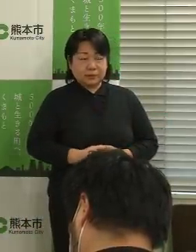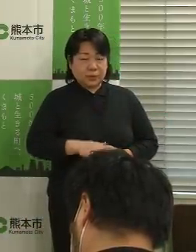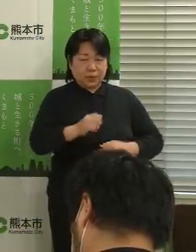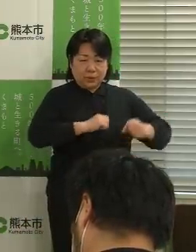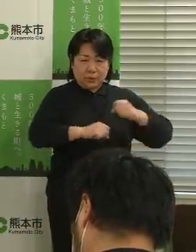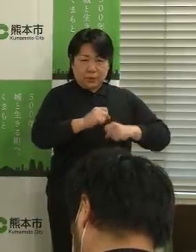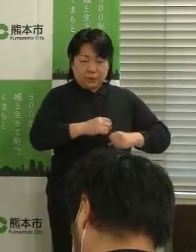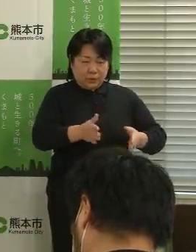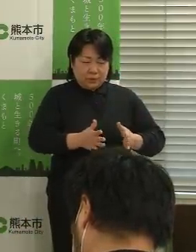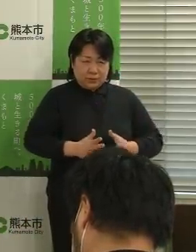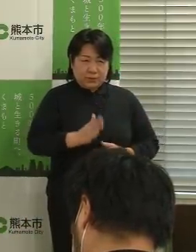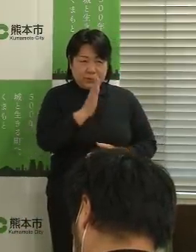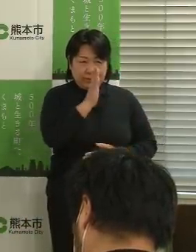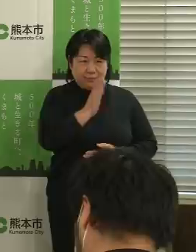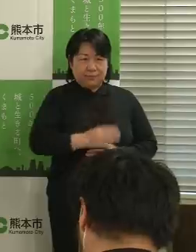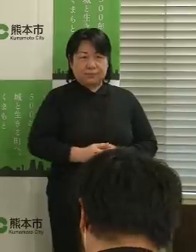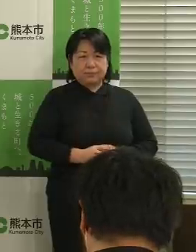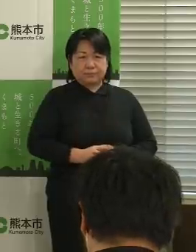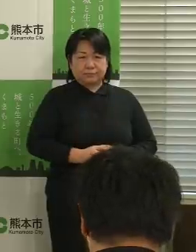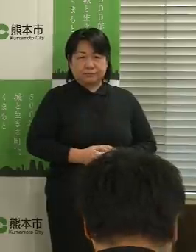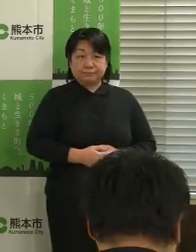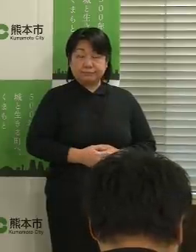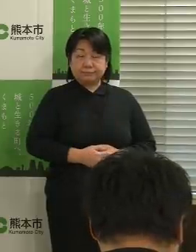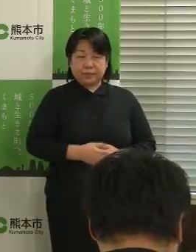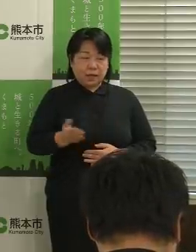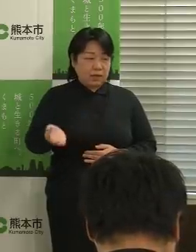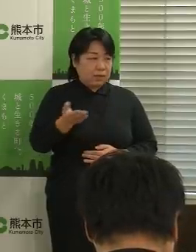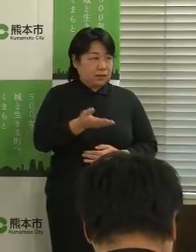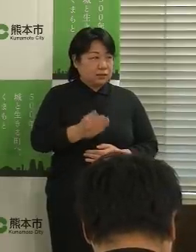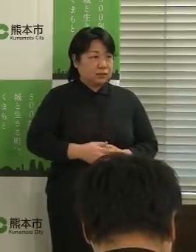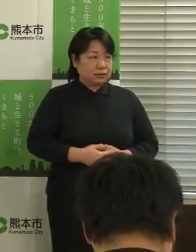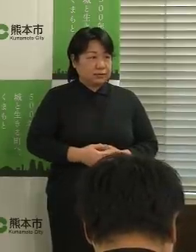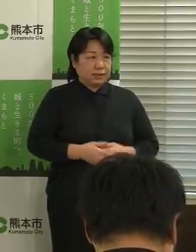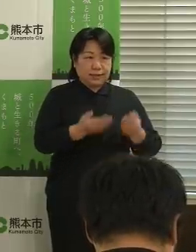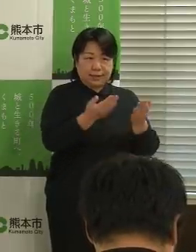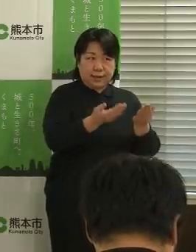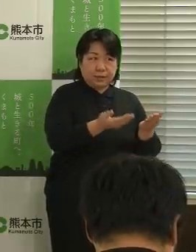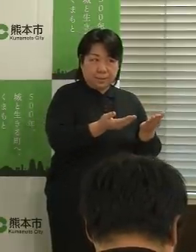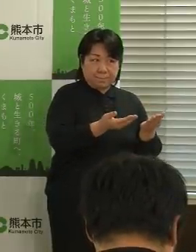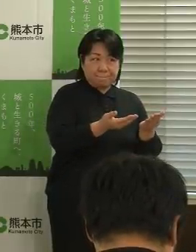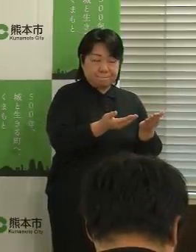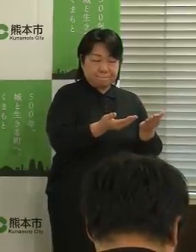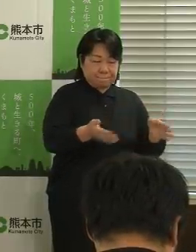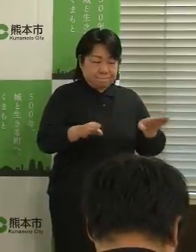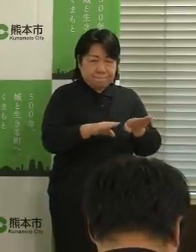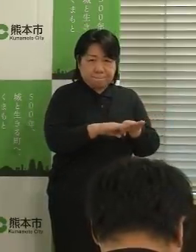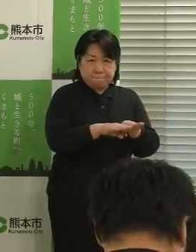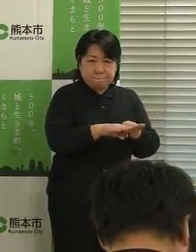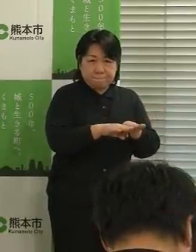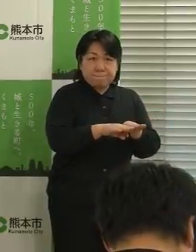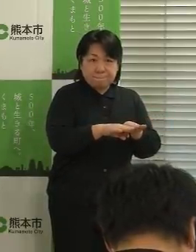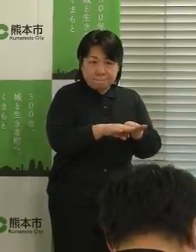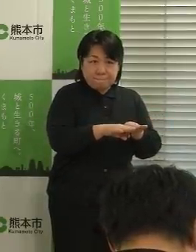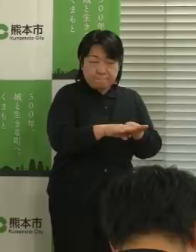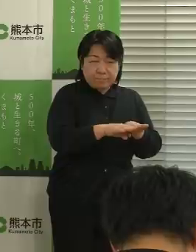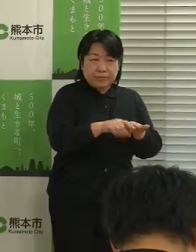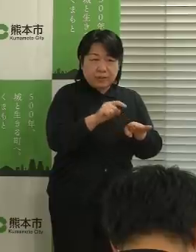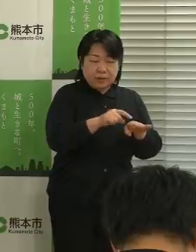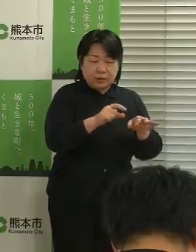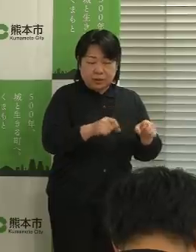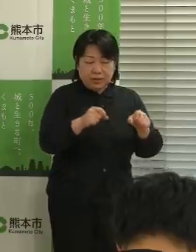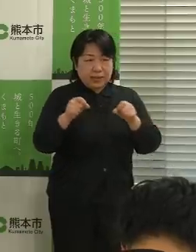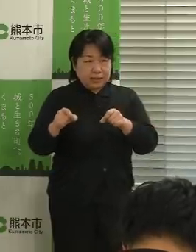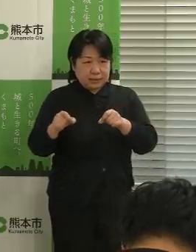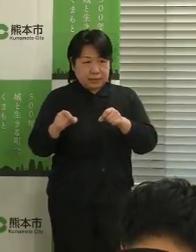願い申し上げます。次に学校の休校の延